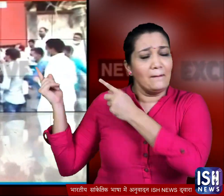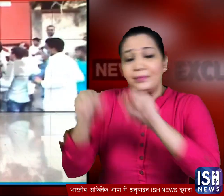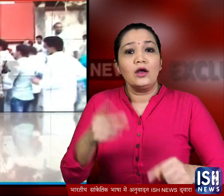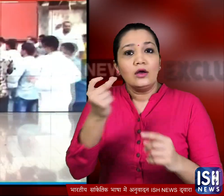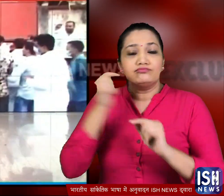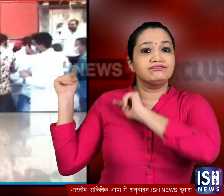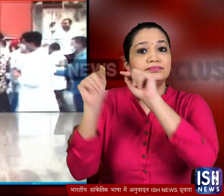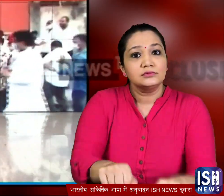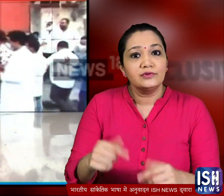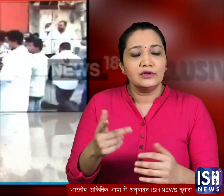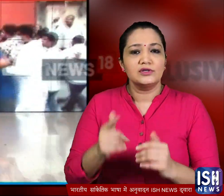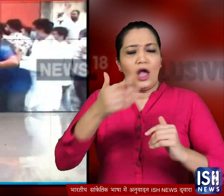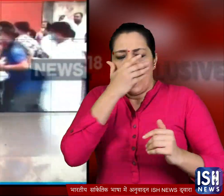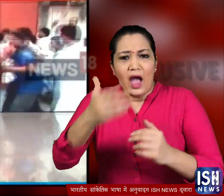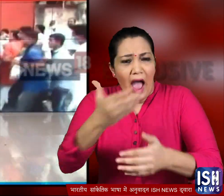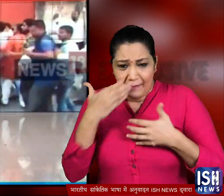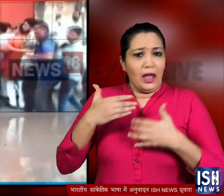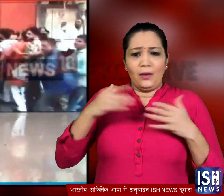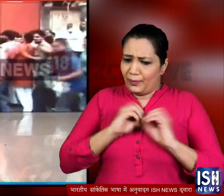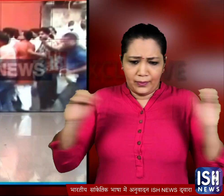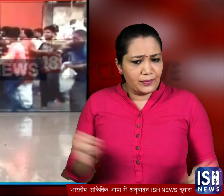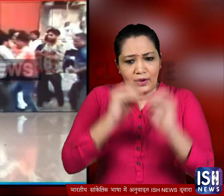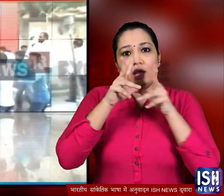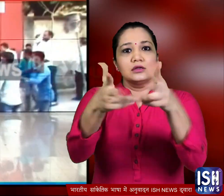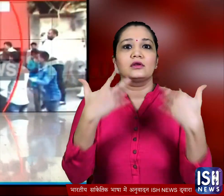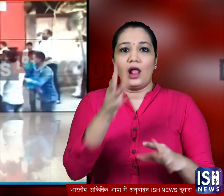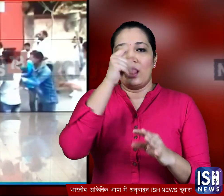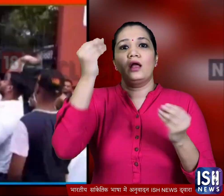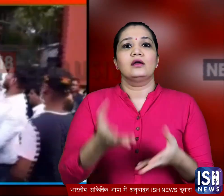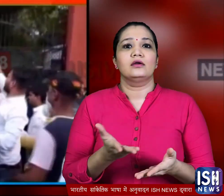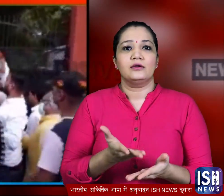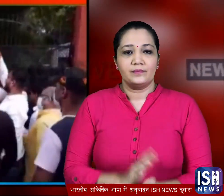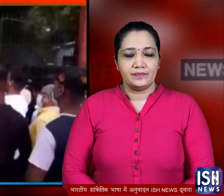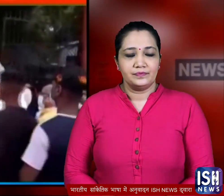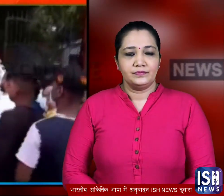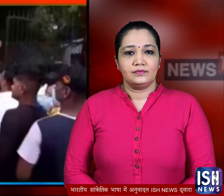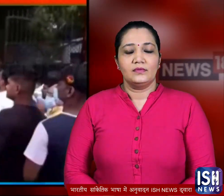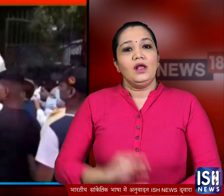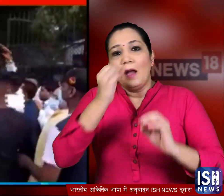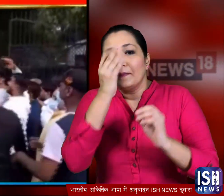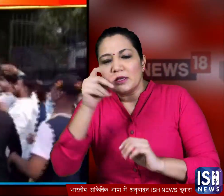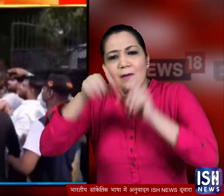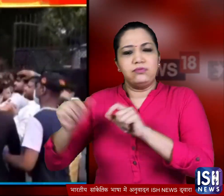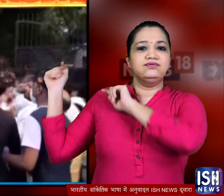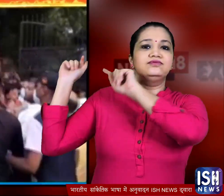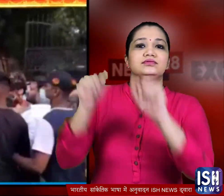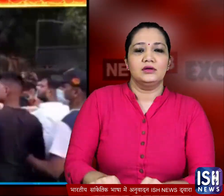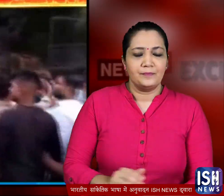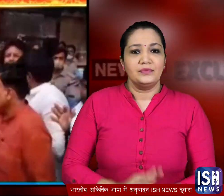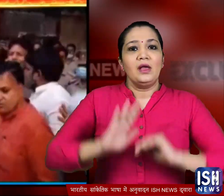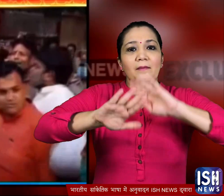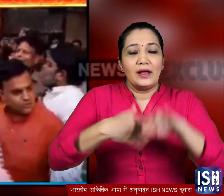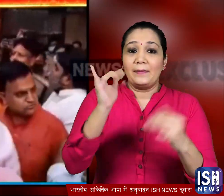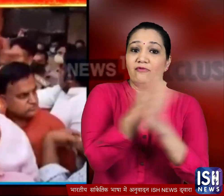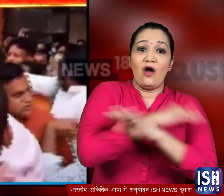के दौरान अचानक कोर्ट पहुंच गया और अपने अपहरण की बात को गलत बता दिया, जिसका पता चलते ही बीजेपी के लोग वहां पहुंच